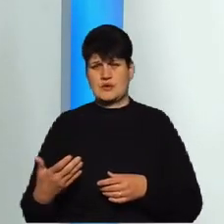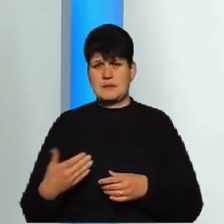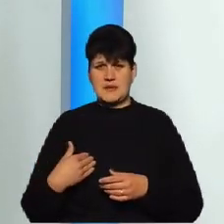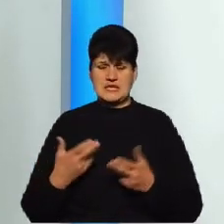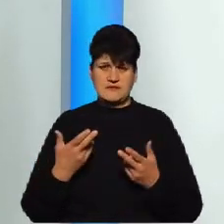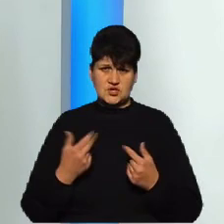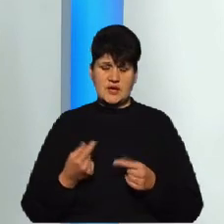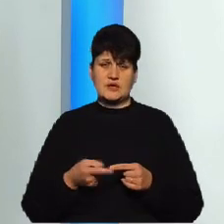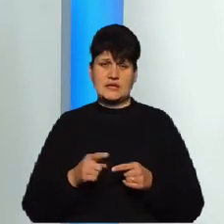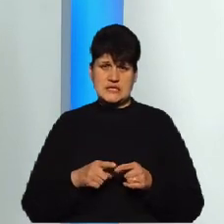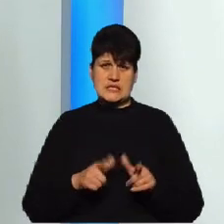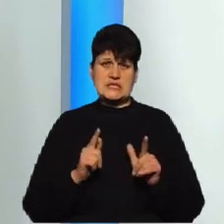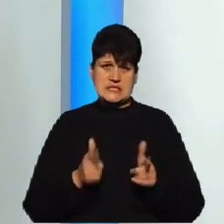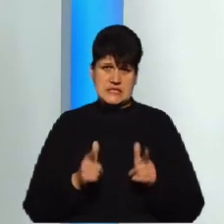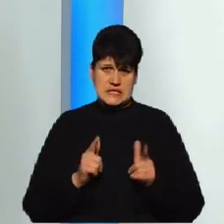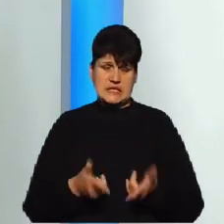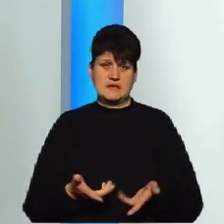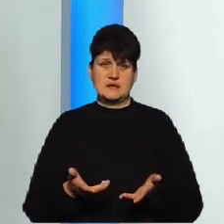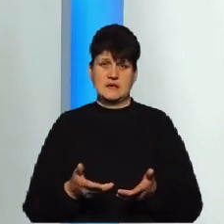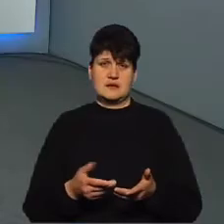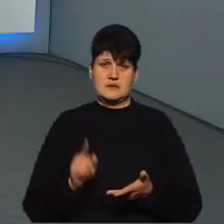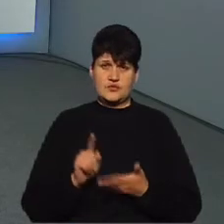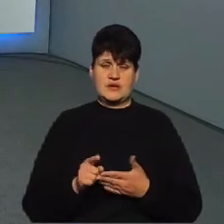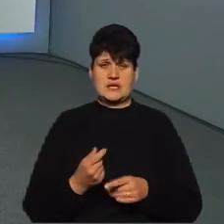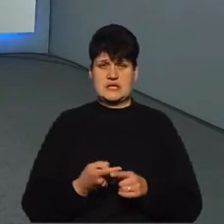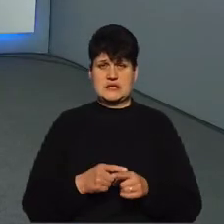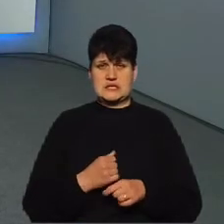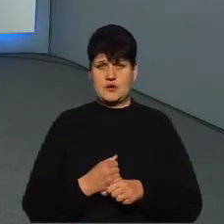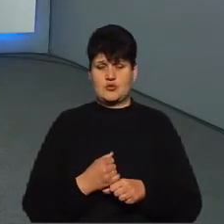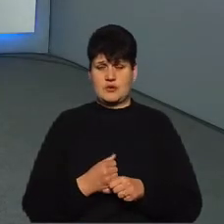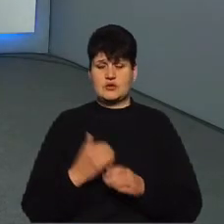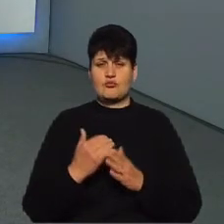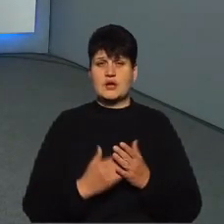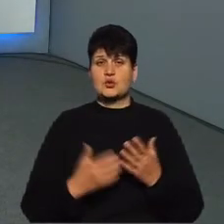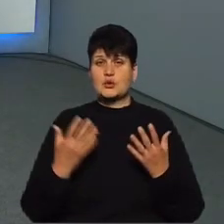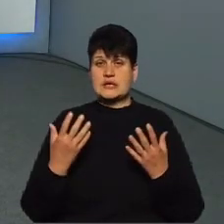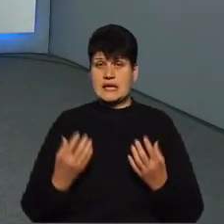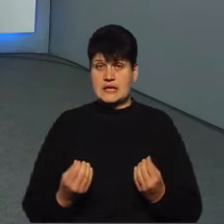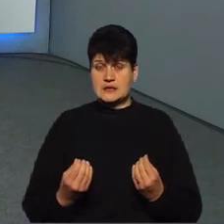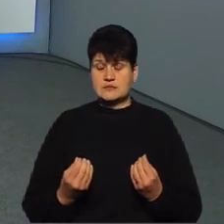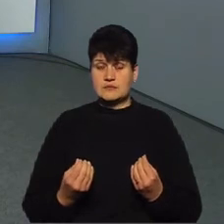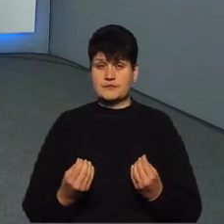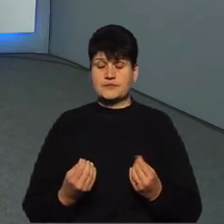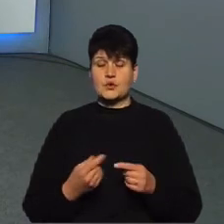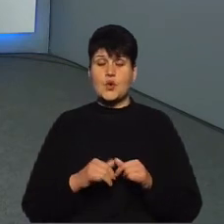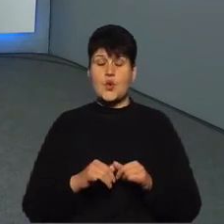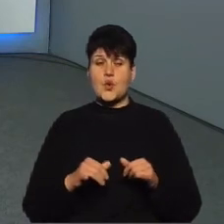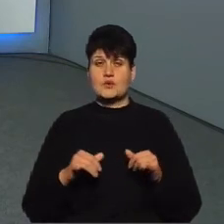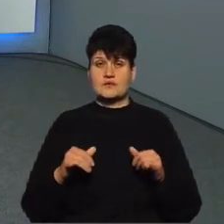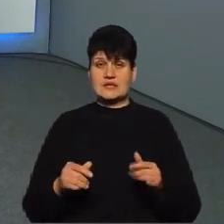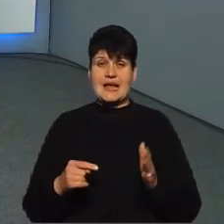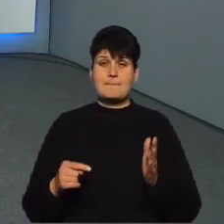це згідні і погоджуємося, і мусимо це робити. В порядку денному сталого розвитку на меті,